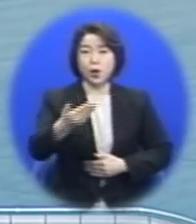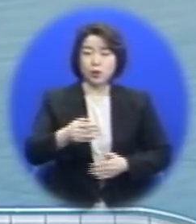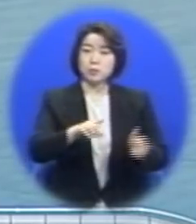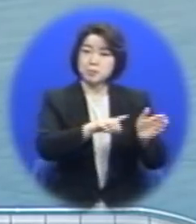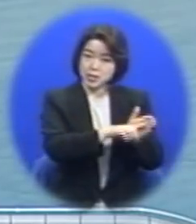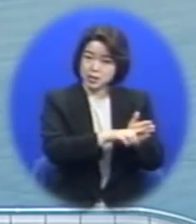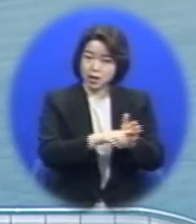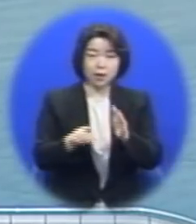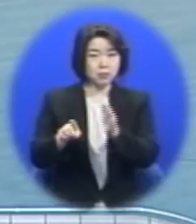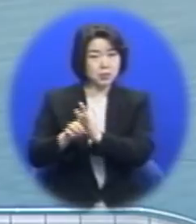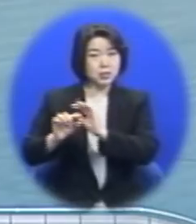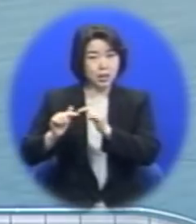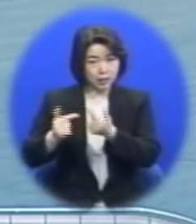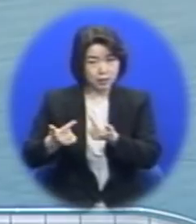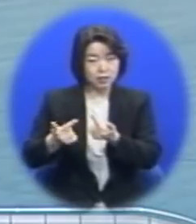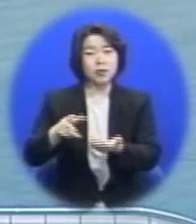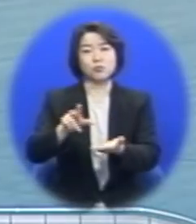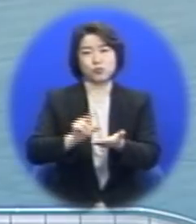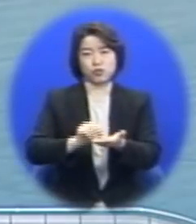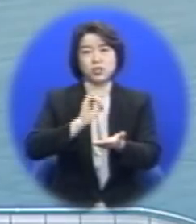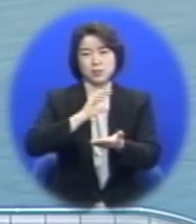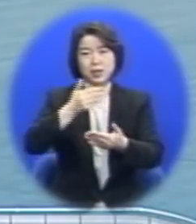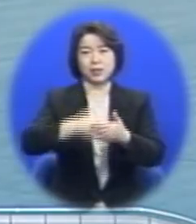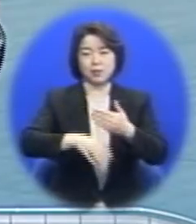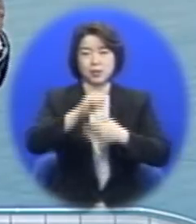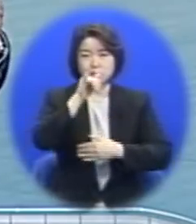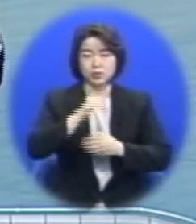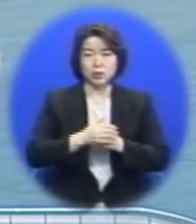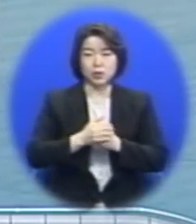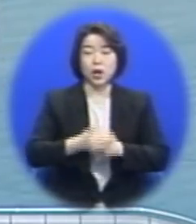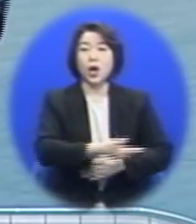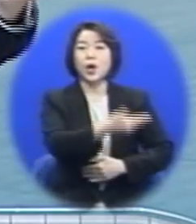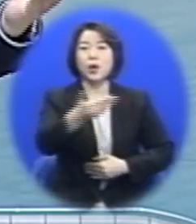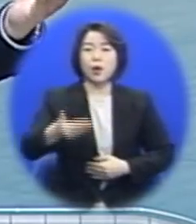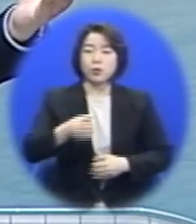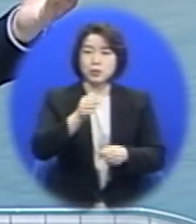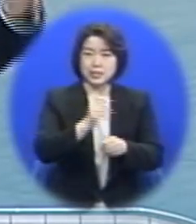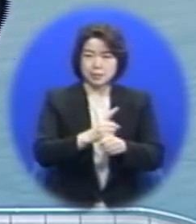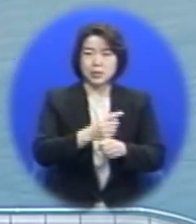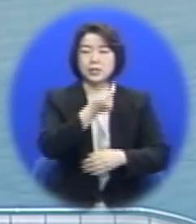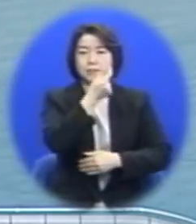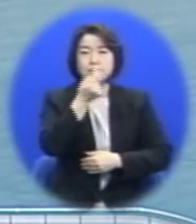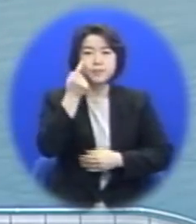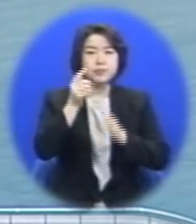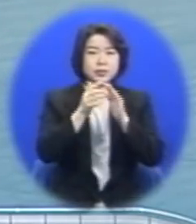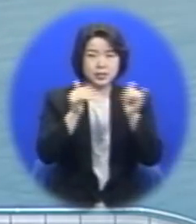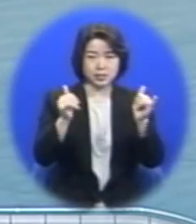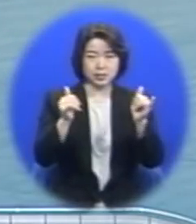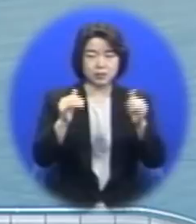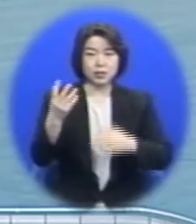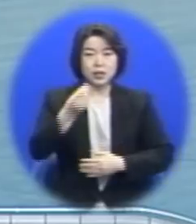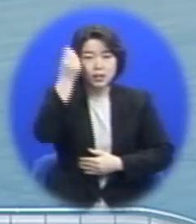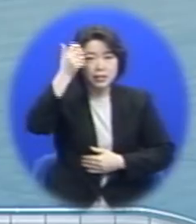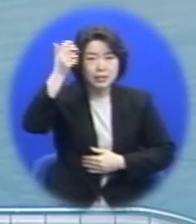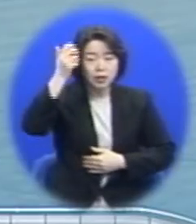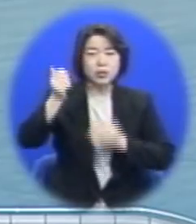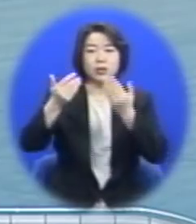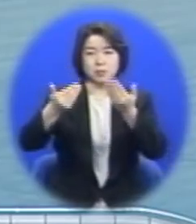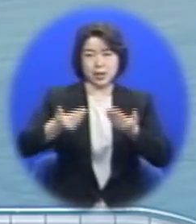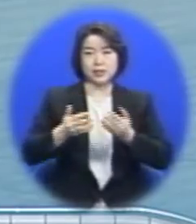안 믿느냐 하는 것 문제만 남아 있습니다. 여러분은 이미 증인이에요. 성령을 받은 사람은.